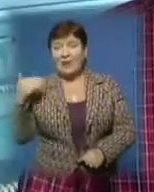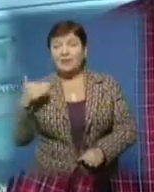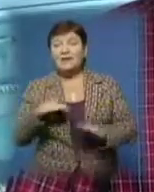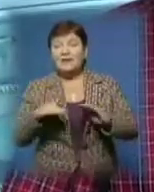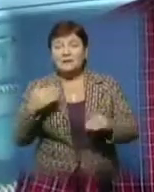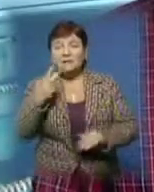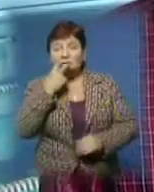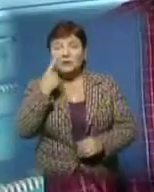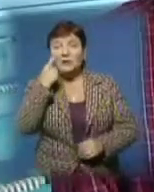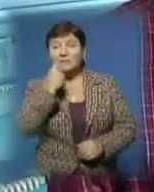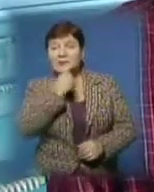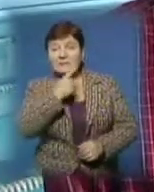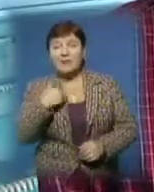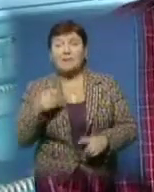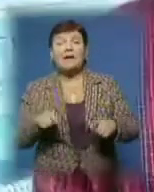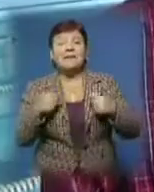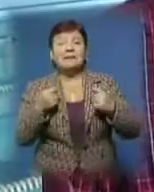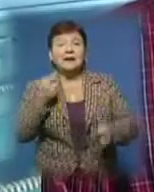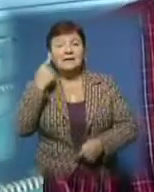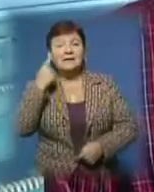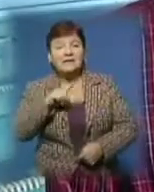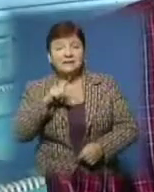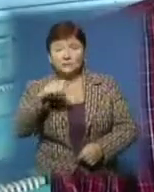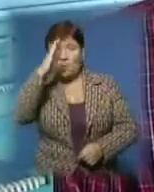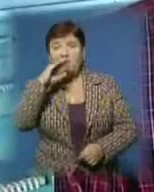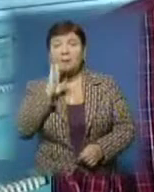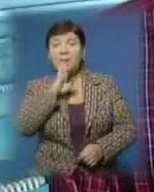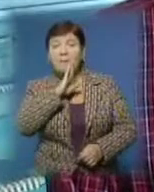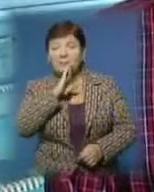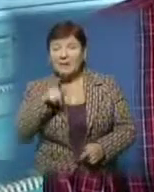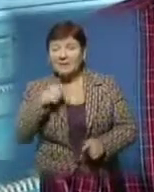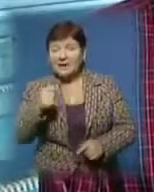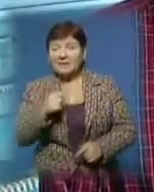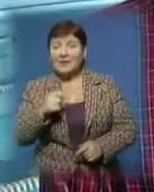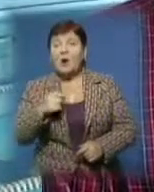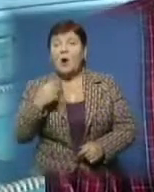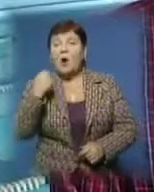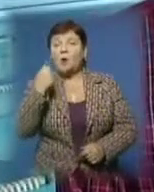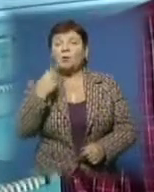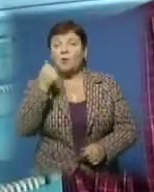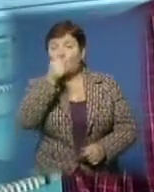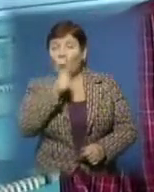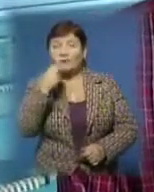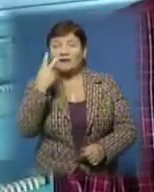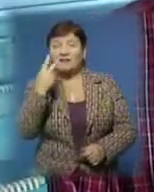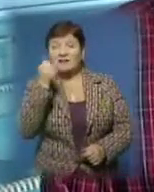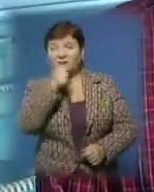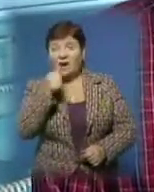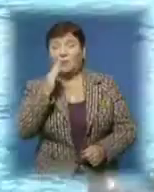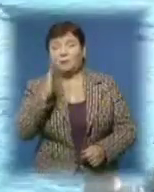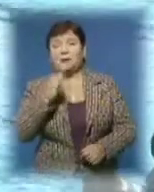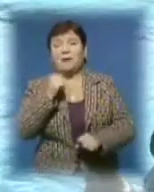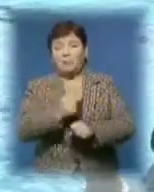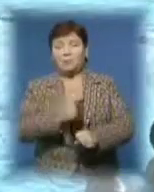смотрим в глаза, мы дали им надежду, родителям. Но, я скажу, ближайший год-два, конечно, мы будем максимально работать и